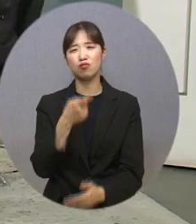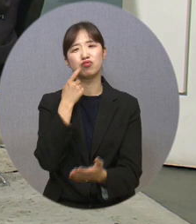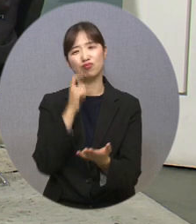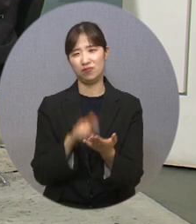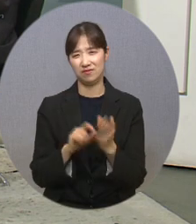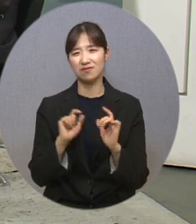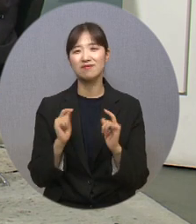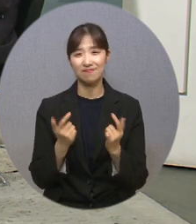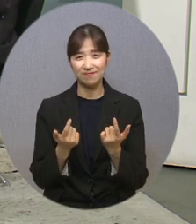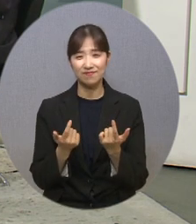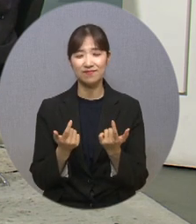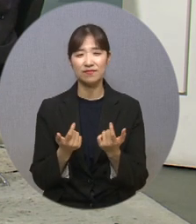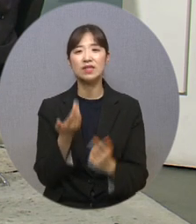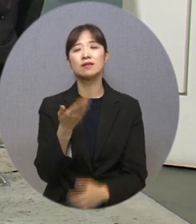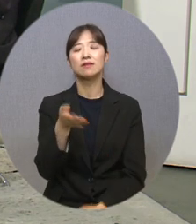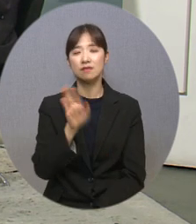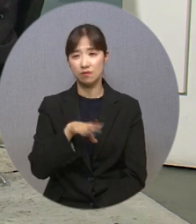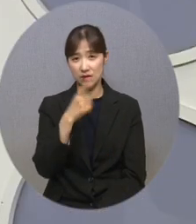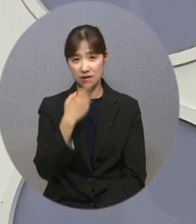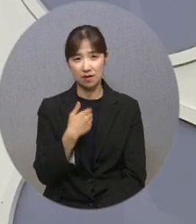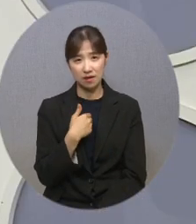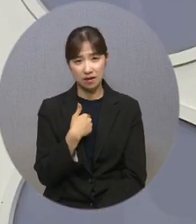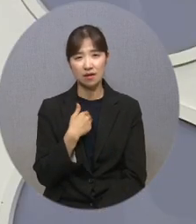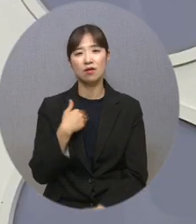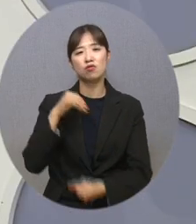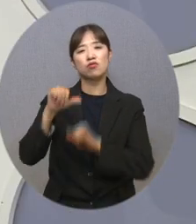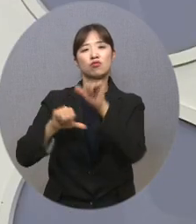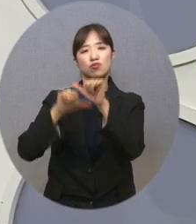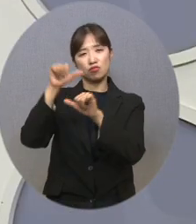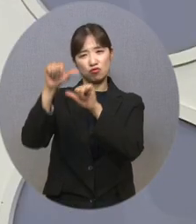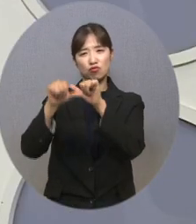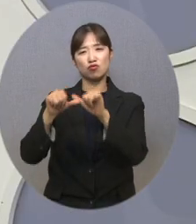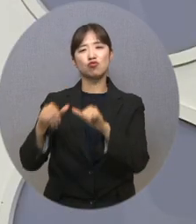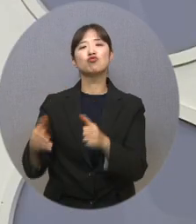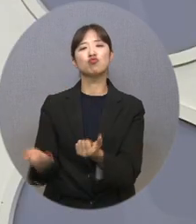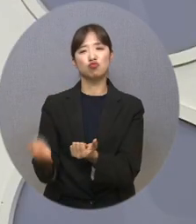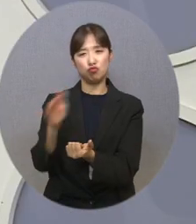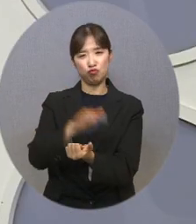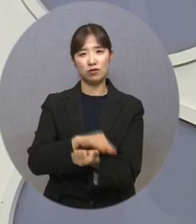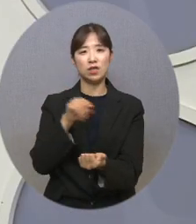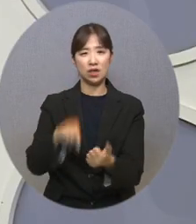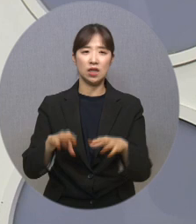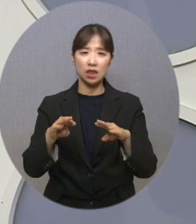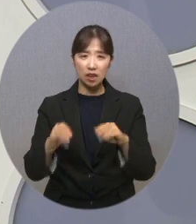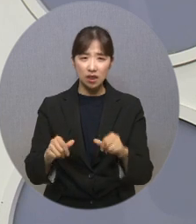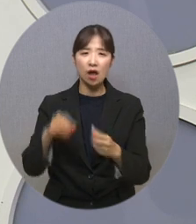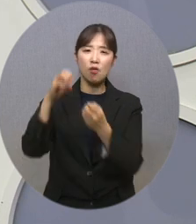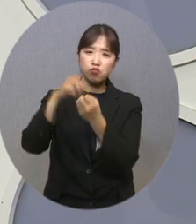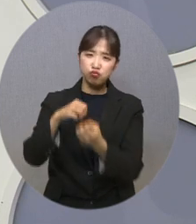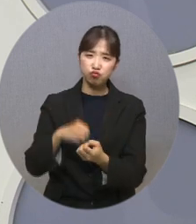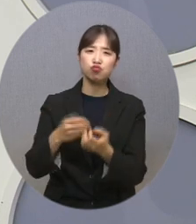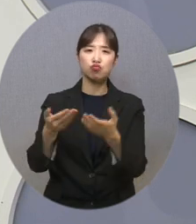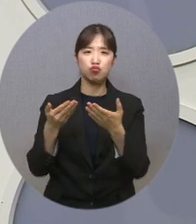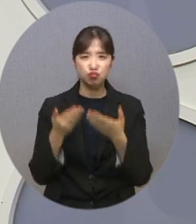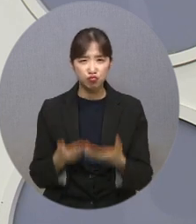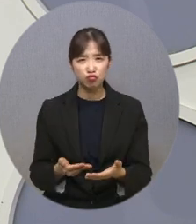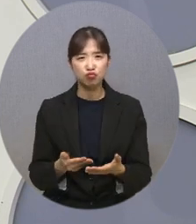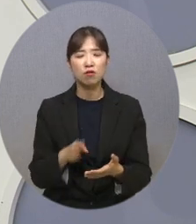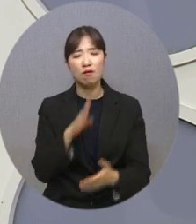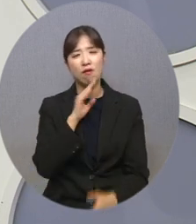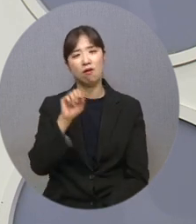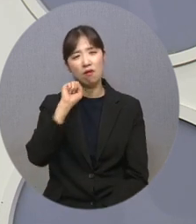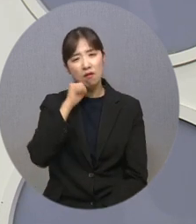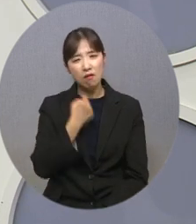않습니다. 그렇죠. 그러나 저는 우리 선조들이 묻혀있는 이 땅, 이 땅을 우리에게 물려준 선조들이 얼마나